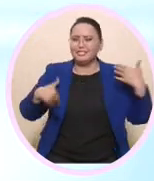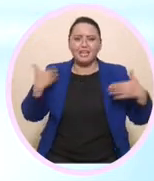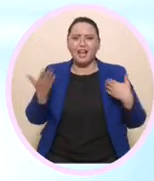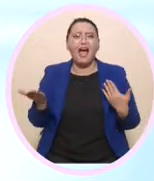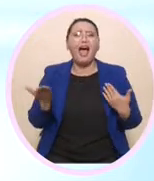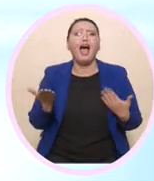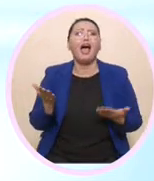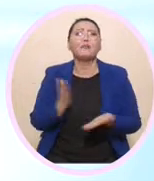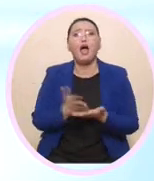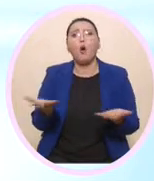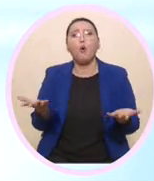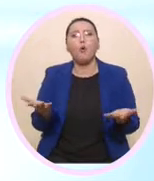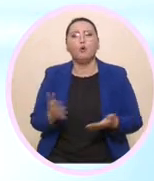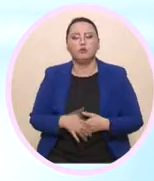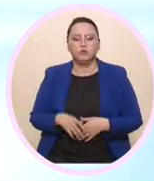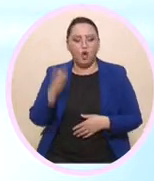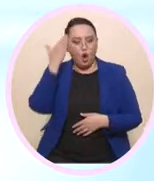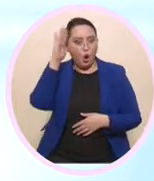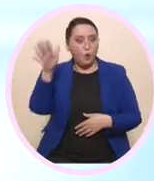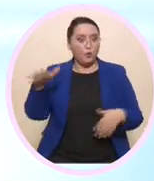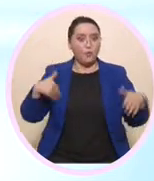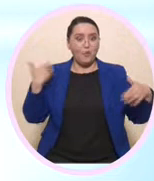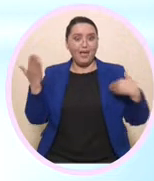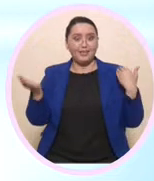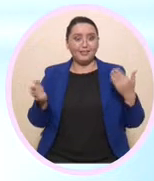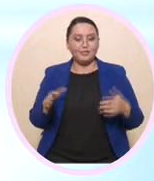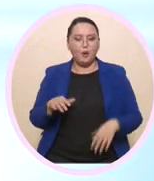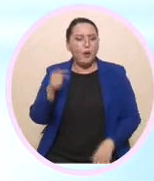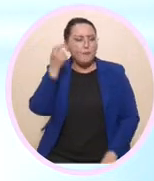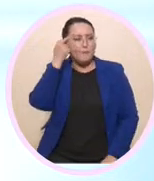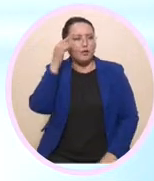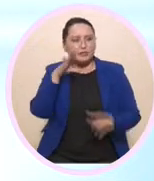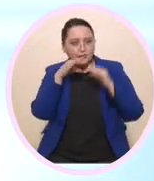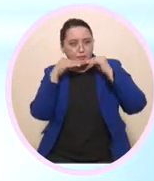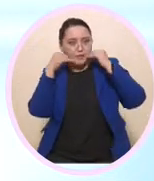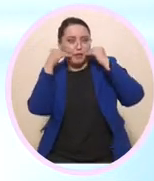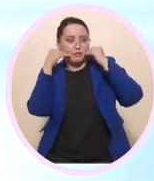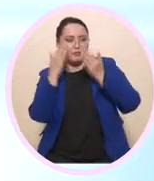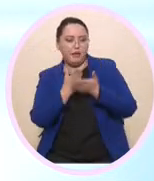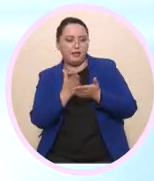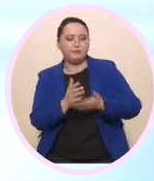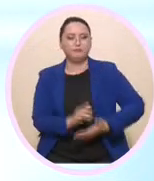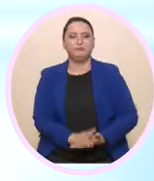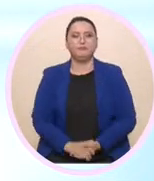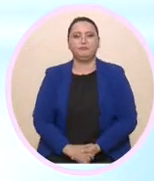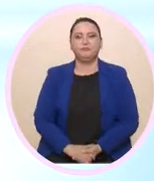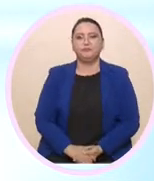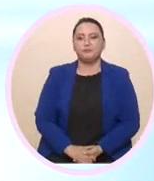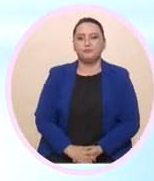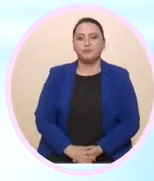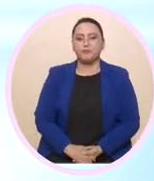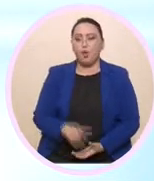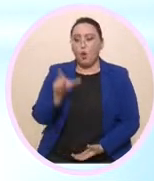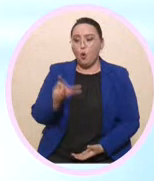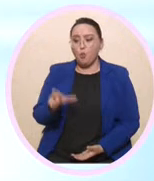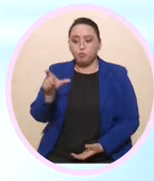өвгөн баярлан бодоод инээмсэглэж байгаа. Тэгэхээр энэ хэсгээс хүн